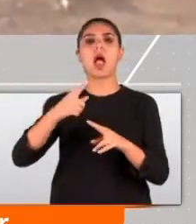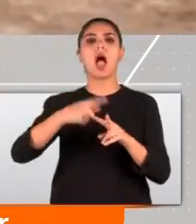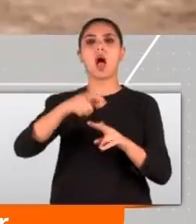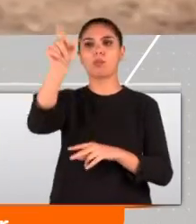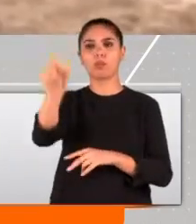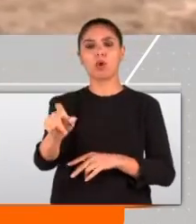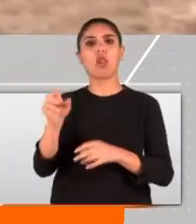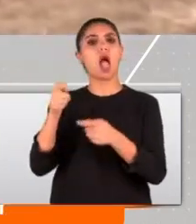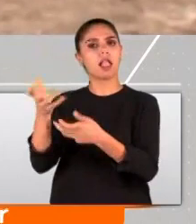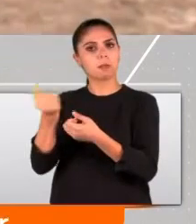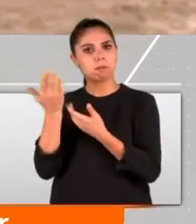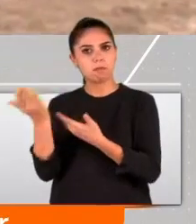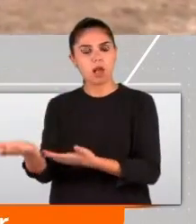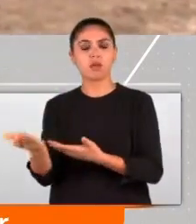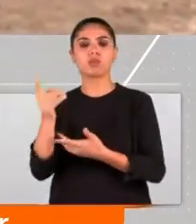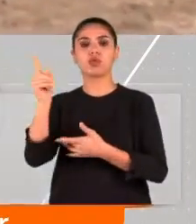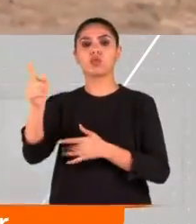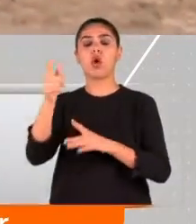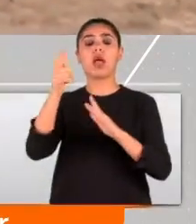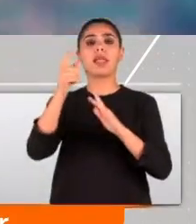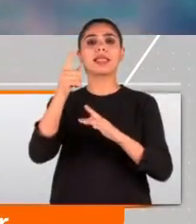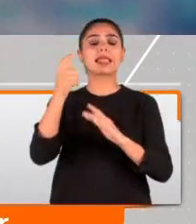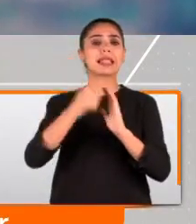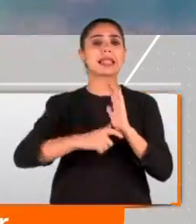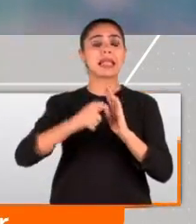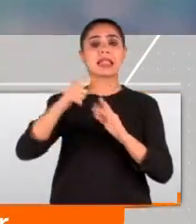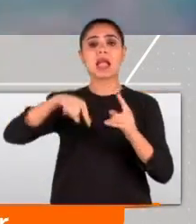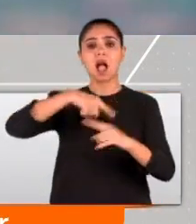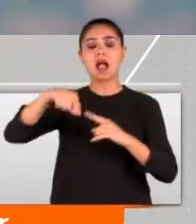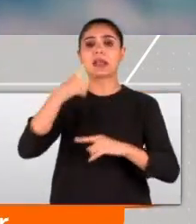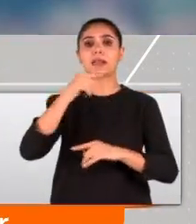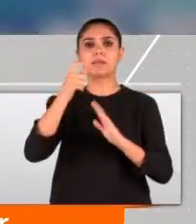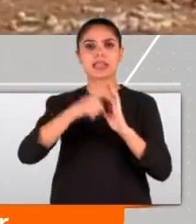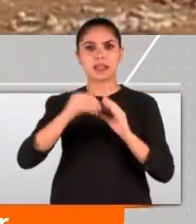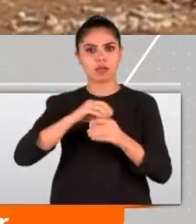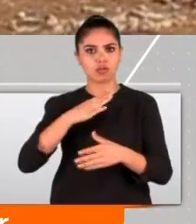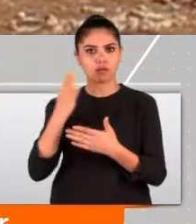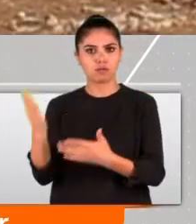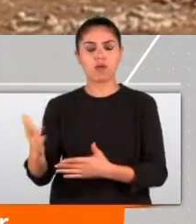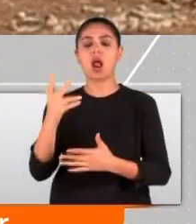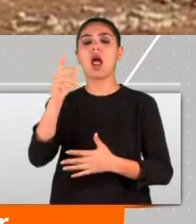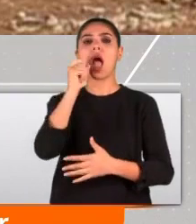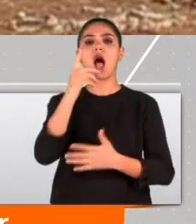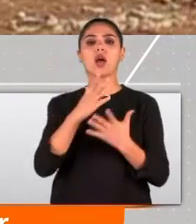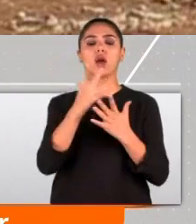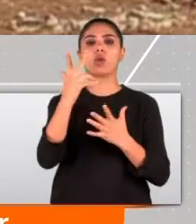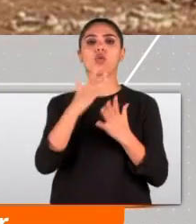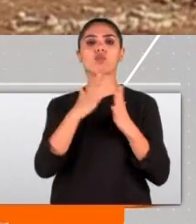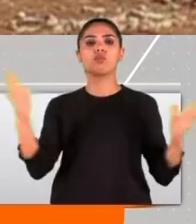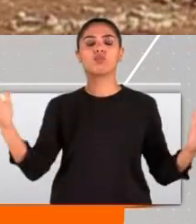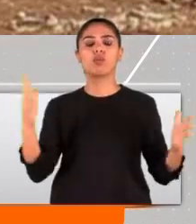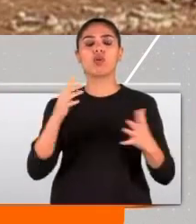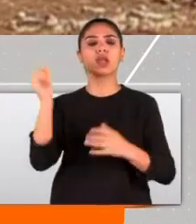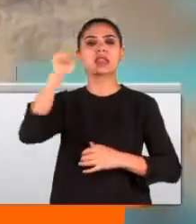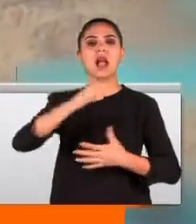almıştı. Terörden arananlar listesinde kırmızı kategorideydi. Ankara'daki 3 büyük terör saldırısıyla bağlantısı vardı. Interpol